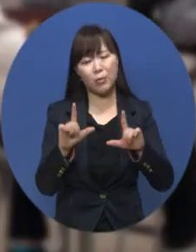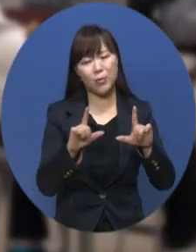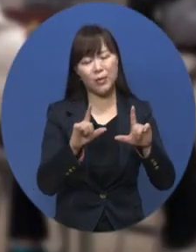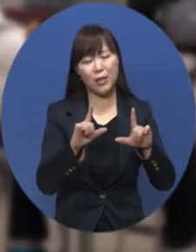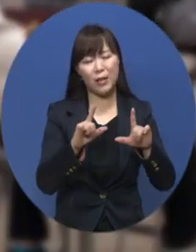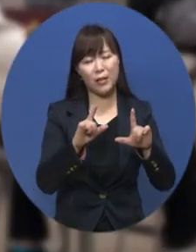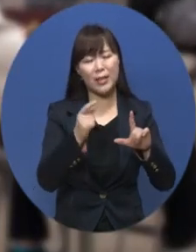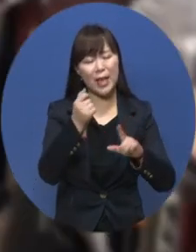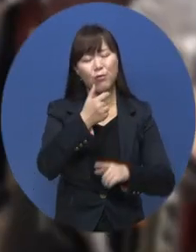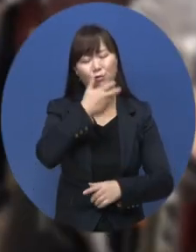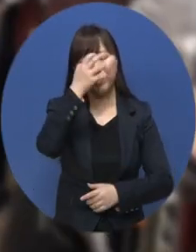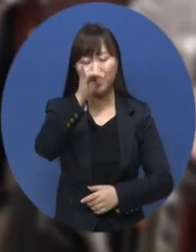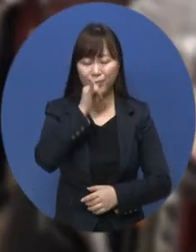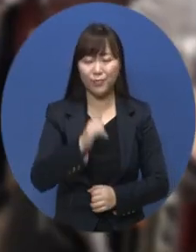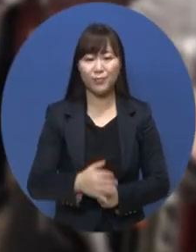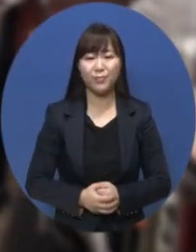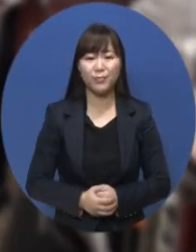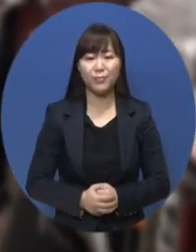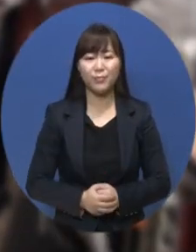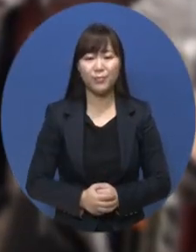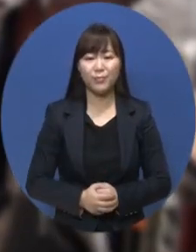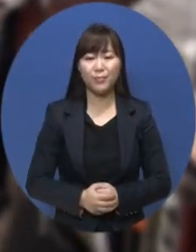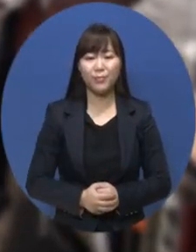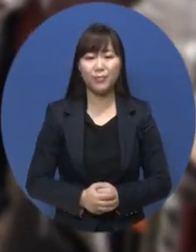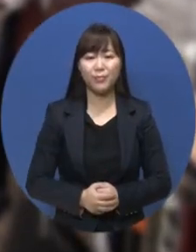가졌습니다 복지 tv 경기방송 저은 선입니다